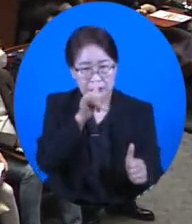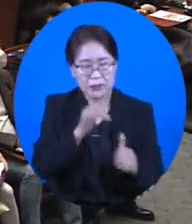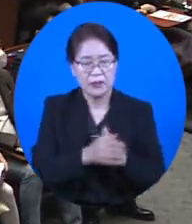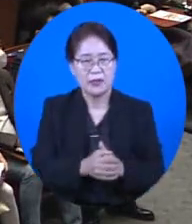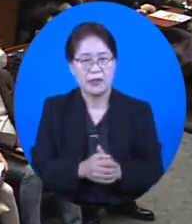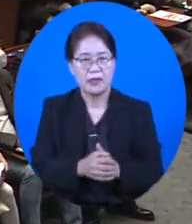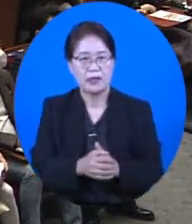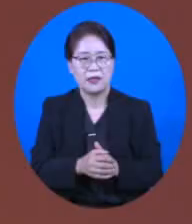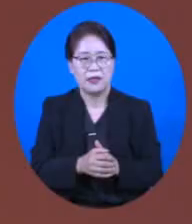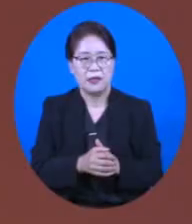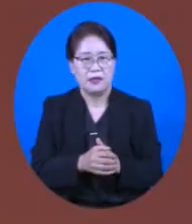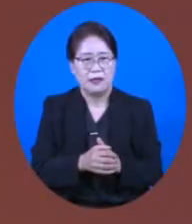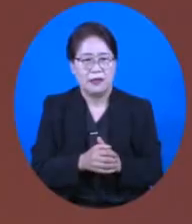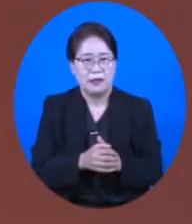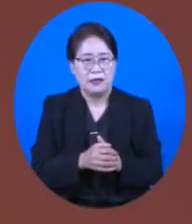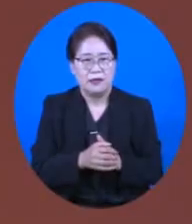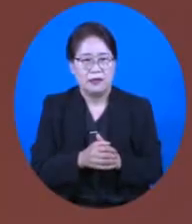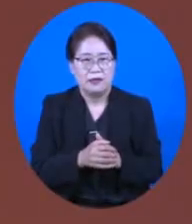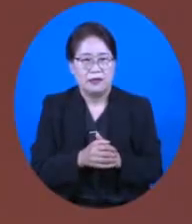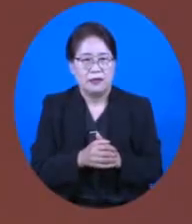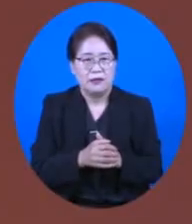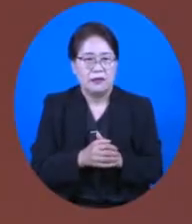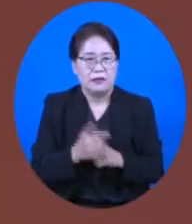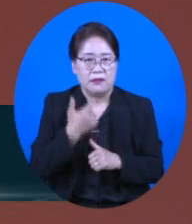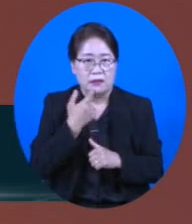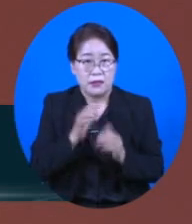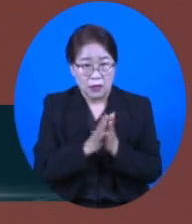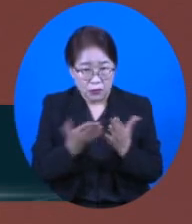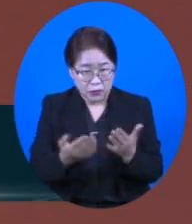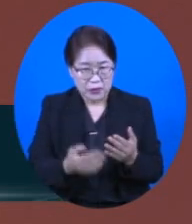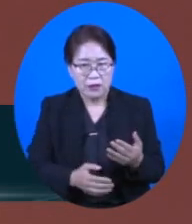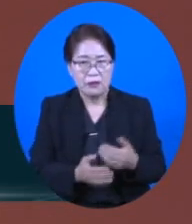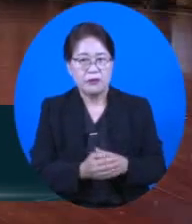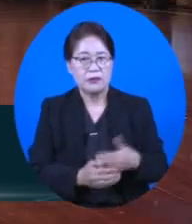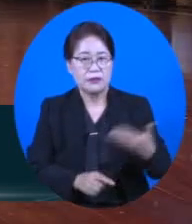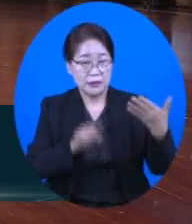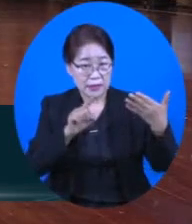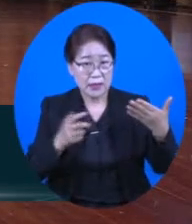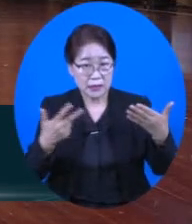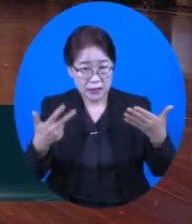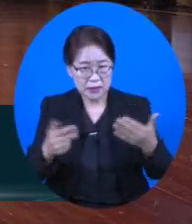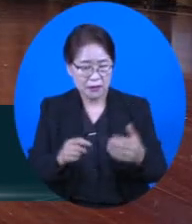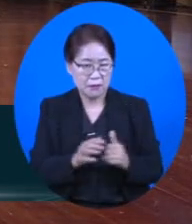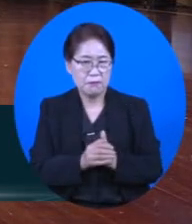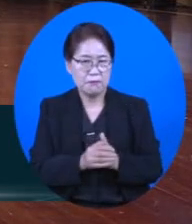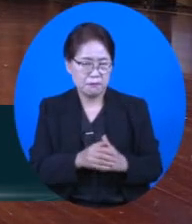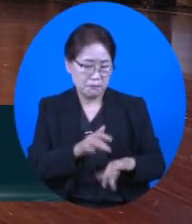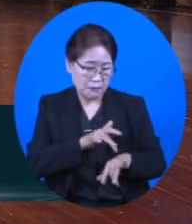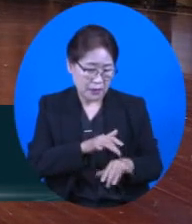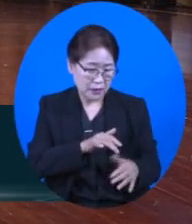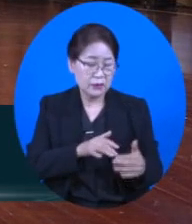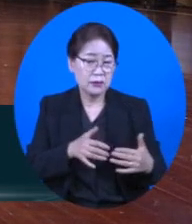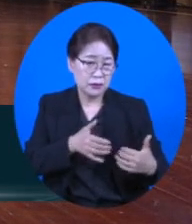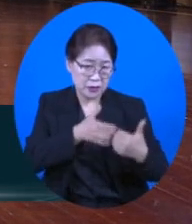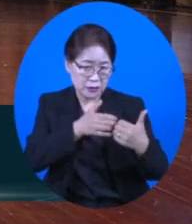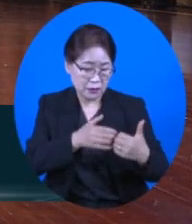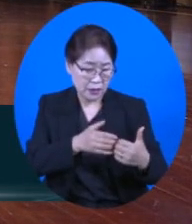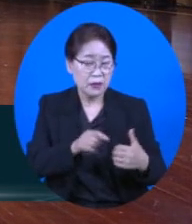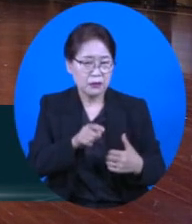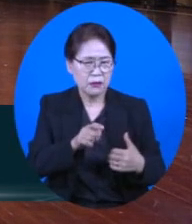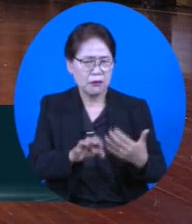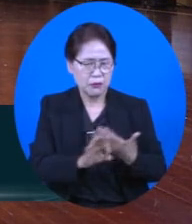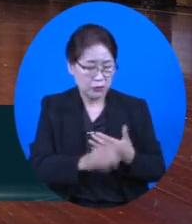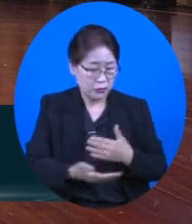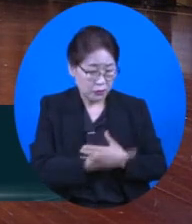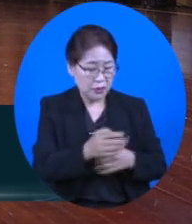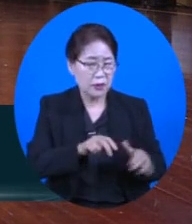야고보 기자는요 야고보 4장 7절에서 이렇게 말을 했어요. 다 같이요. 마귀를 대적하라 그리하면 너희를